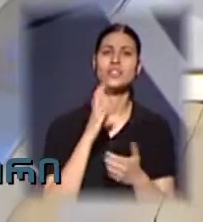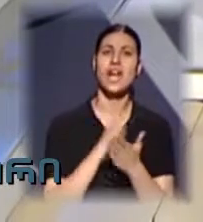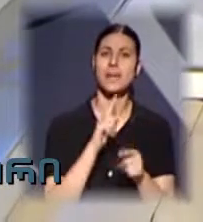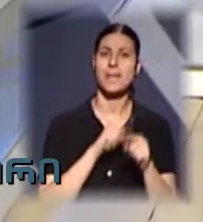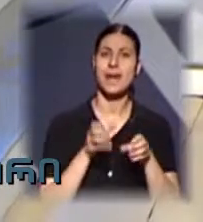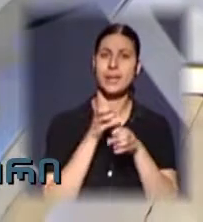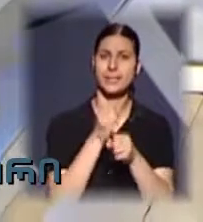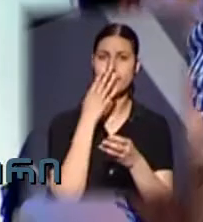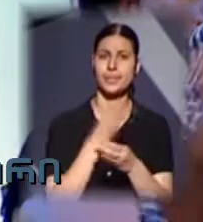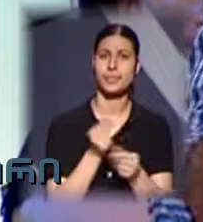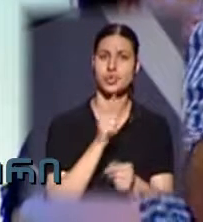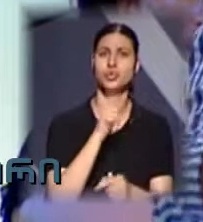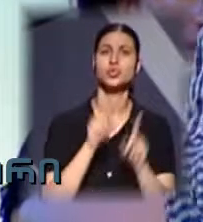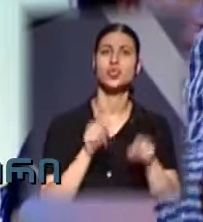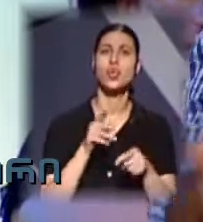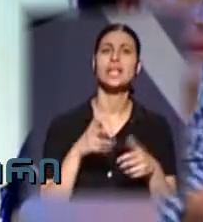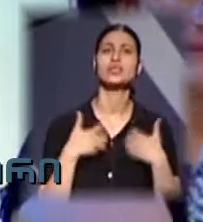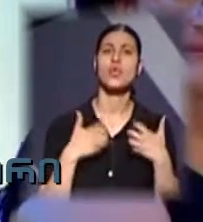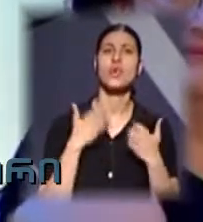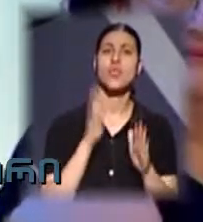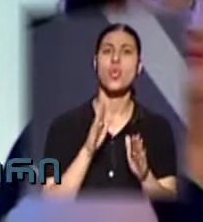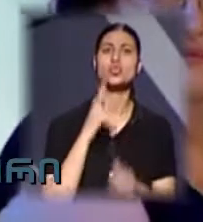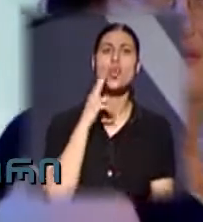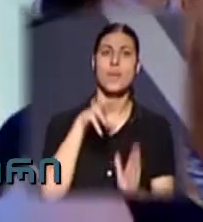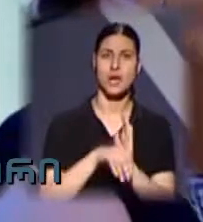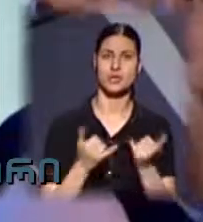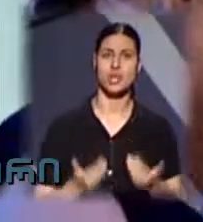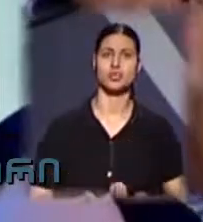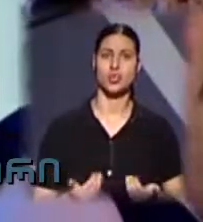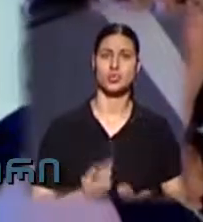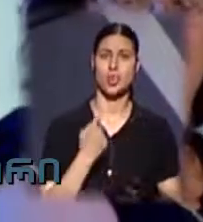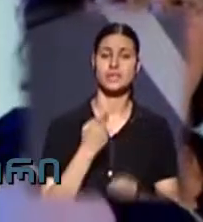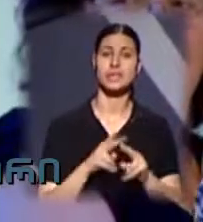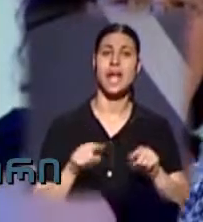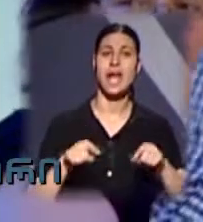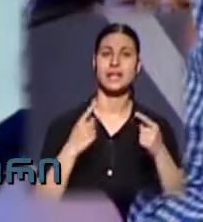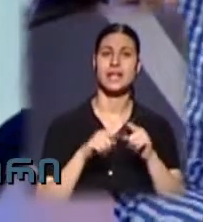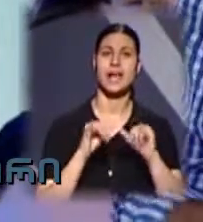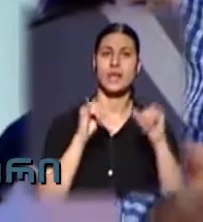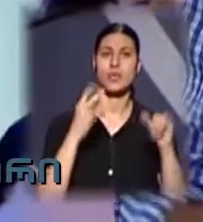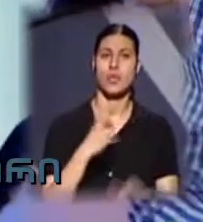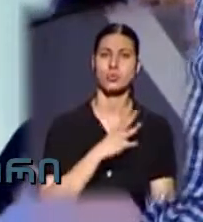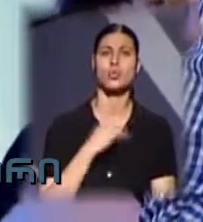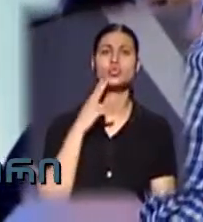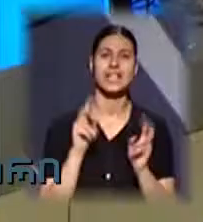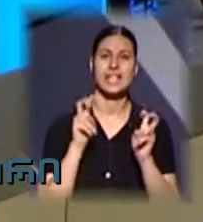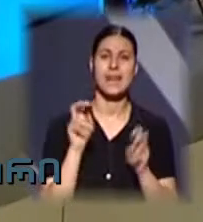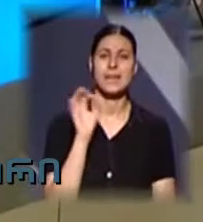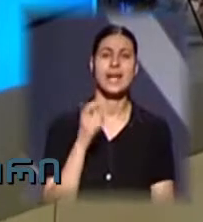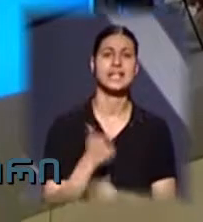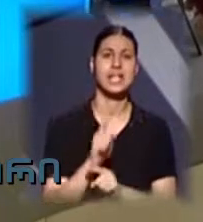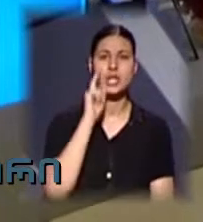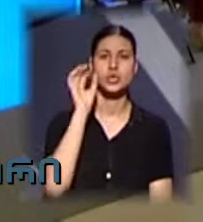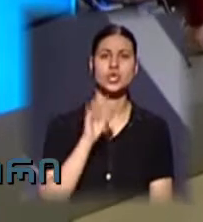არიან საერთოდ გამქრალები არიან ბევრი სახეობა მხოლოდ ზოოპარკებში გადარჩა და ეხა მათი აღდგენა სწორედ ზოოპარკების საშუალებით ხდება ძალიან